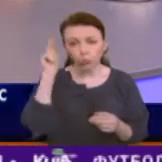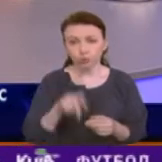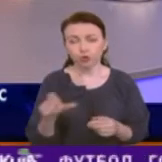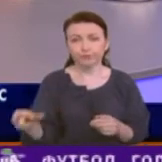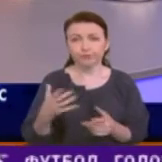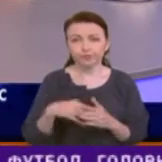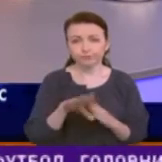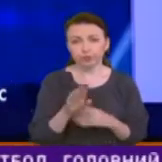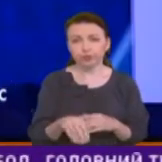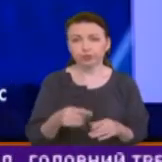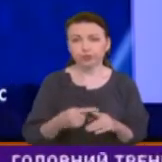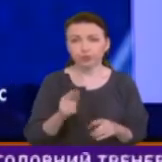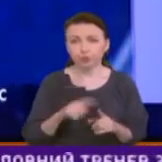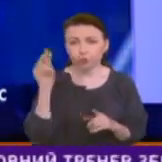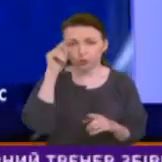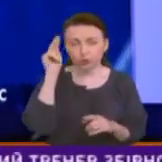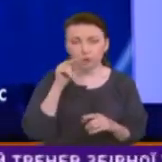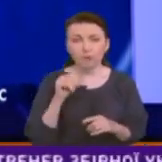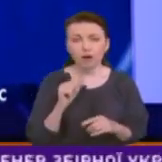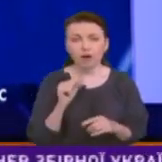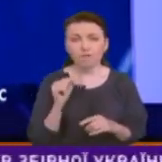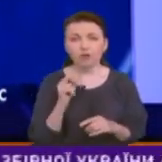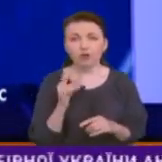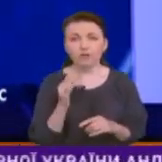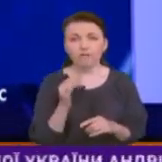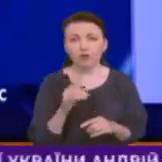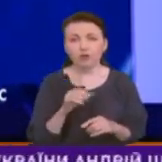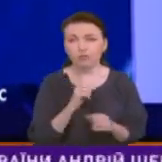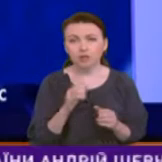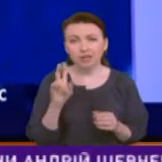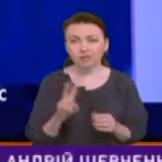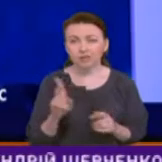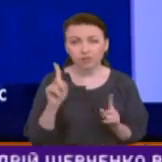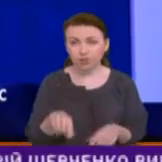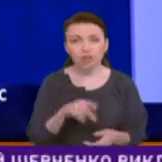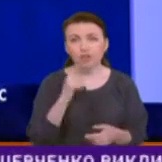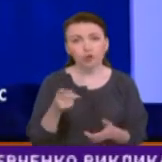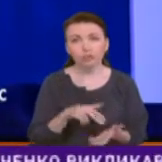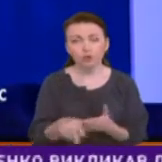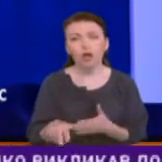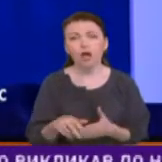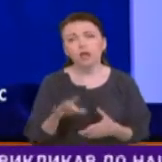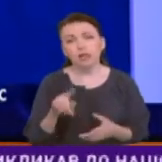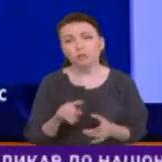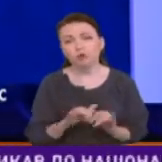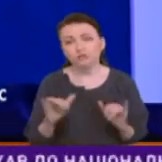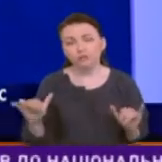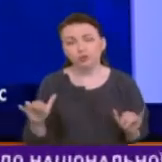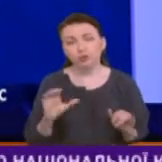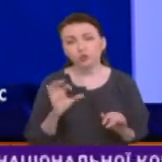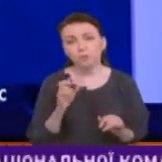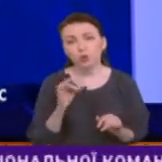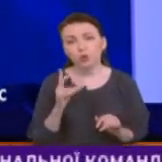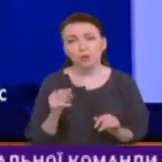які вийшли з тої школи. Ну, автокефальна церква теж не дуже далеко пішла, хоч там більш розвинута ідея